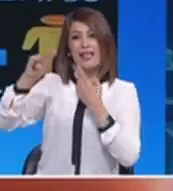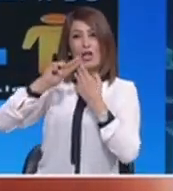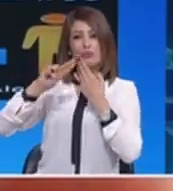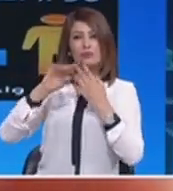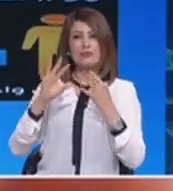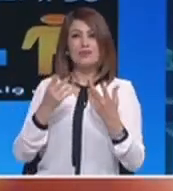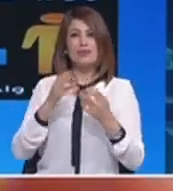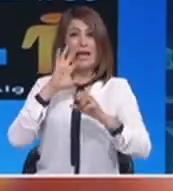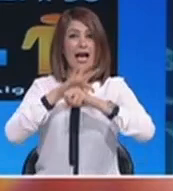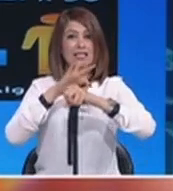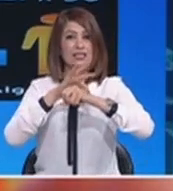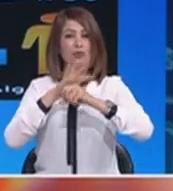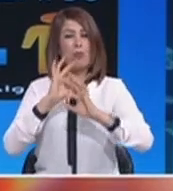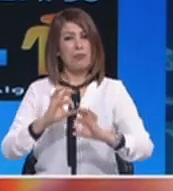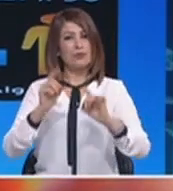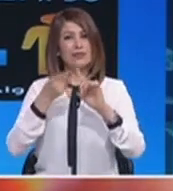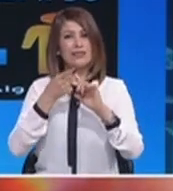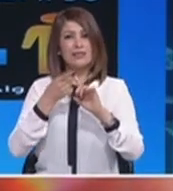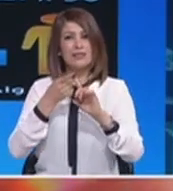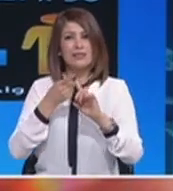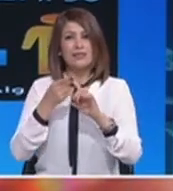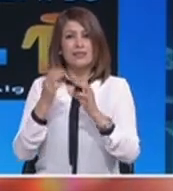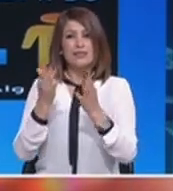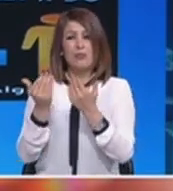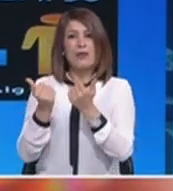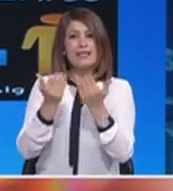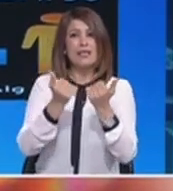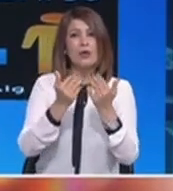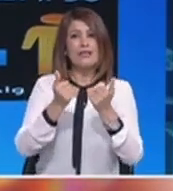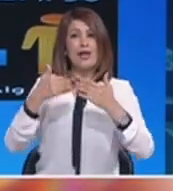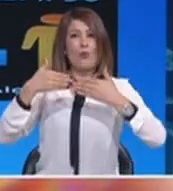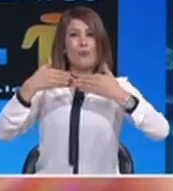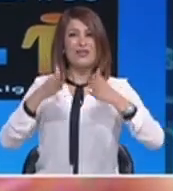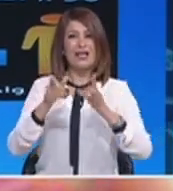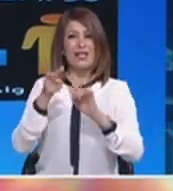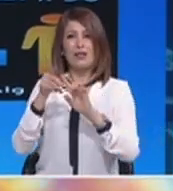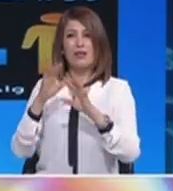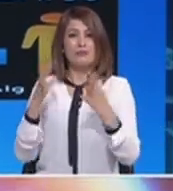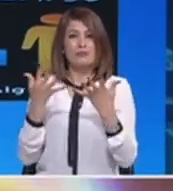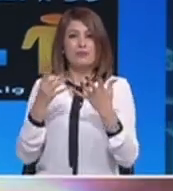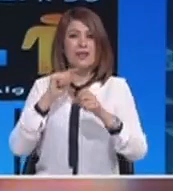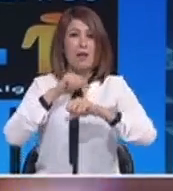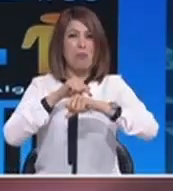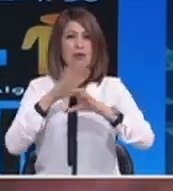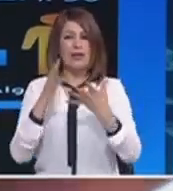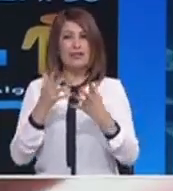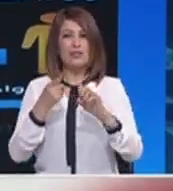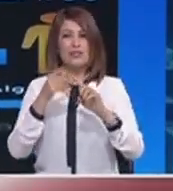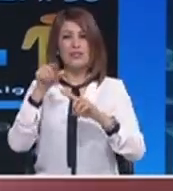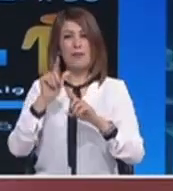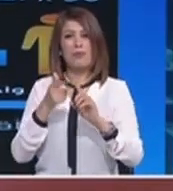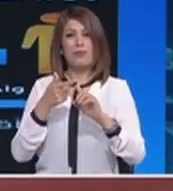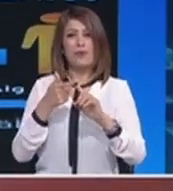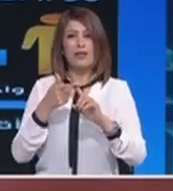لكن اليوم ها الاكيب بما انزلت مسكرين اللي بيشتغلوا تدريجيا ربما